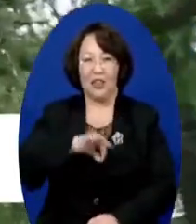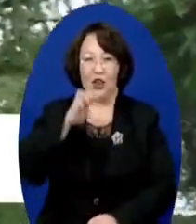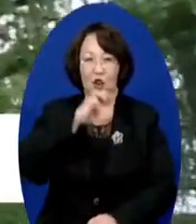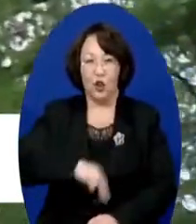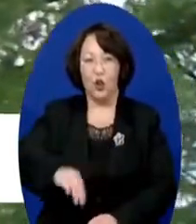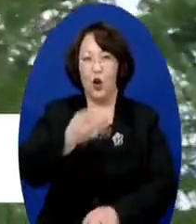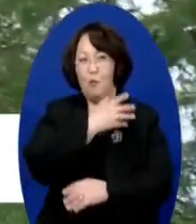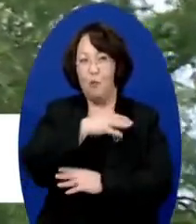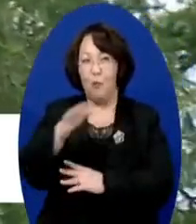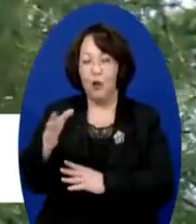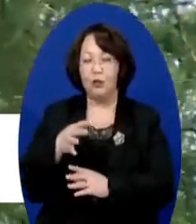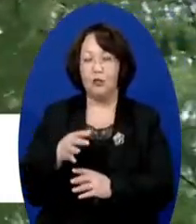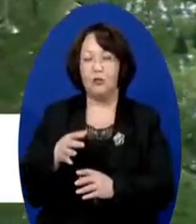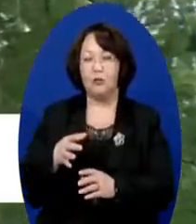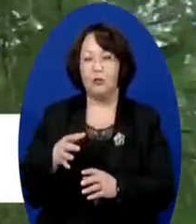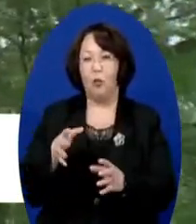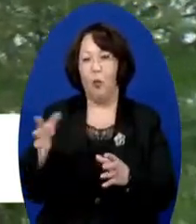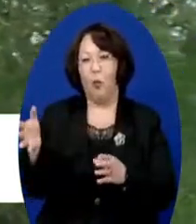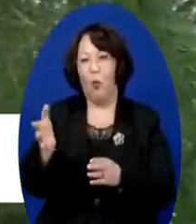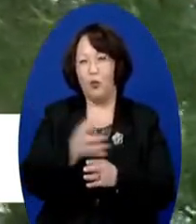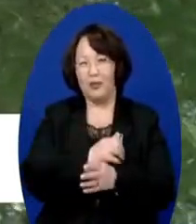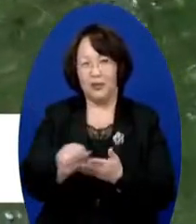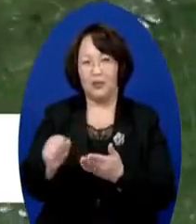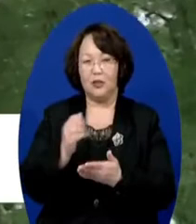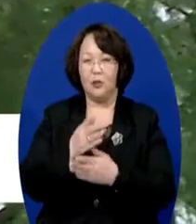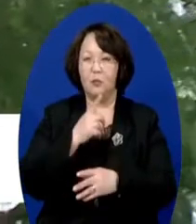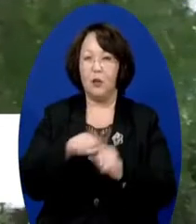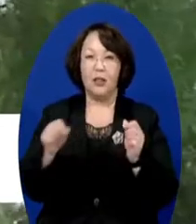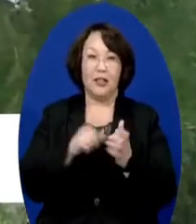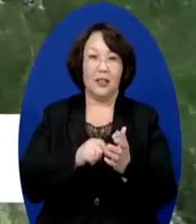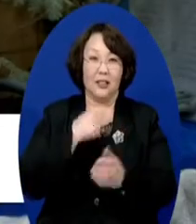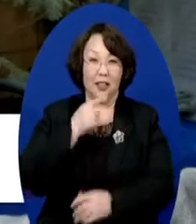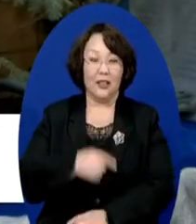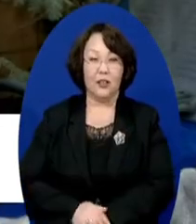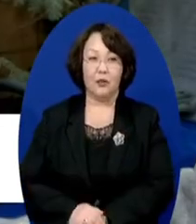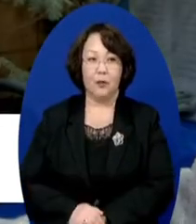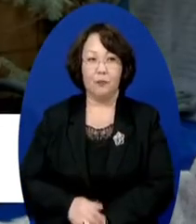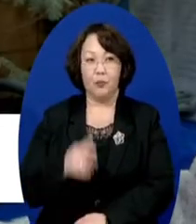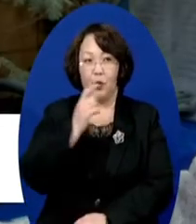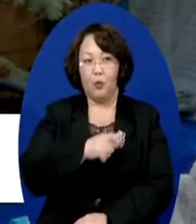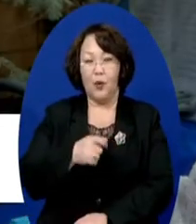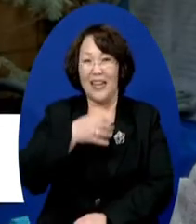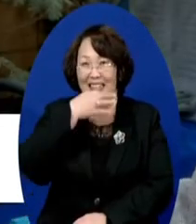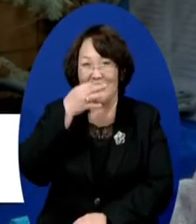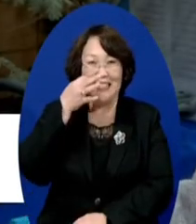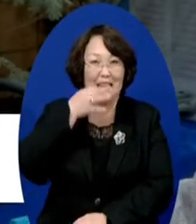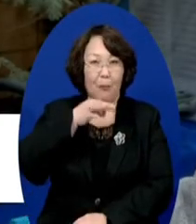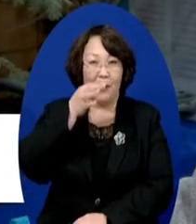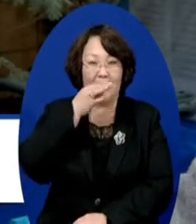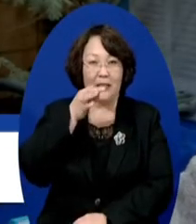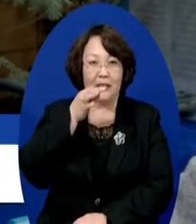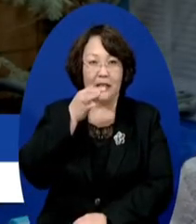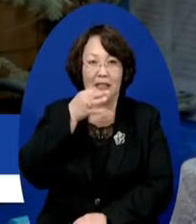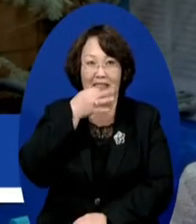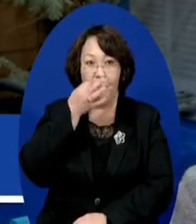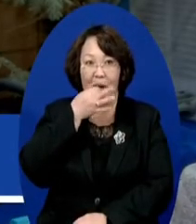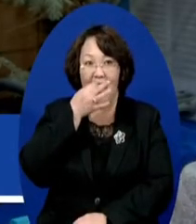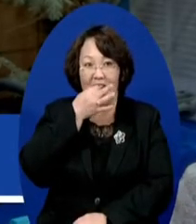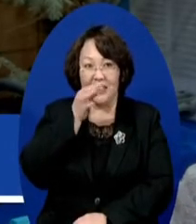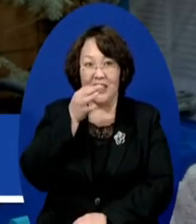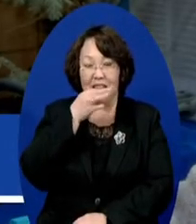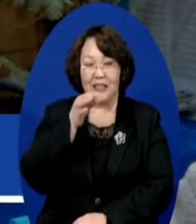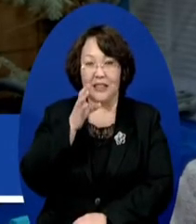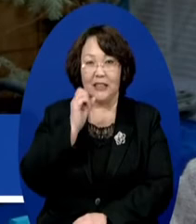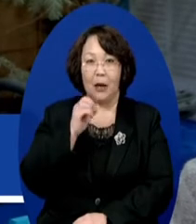байгааг болиулах шаардлагатай гэж мөн зөвлөгөөнд оролцогчд ярьж байсан юм а. Хүмүүс ингээс самар төөх гэхээр тэр хош модыг маш ихээр